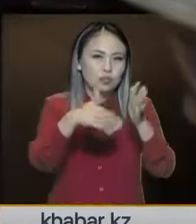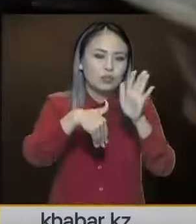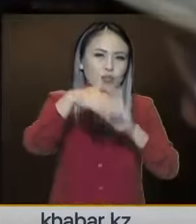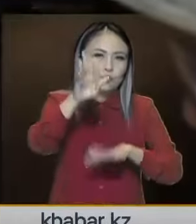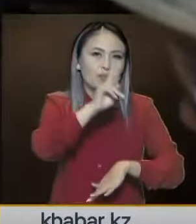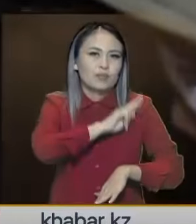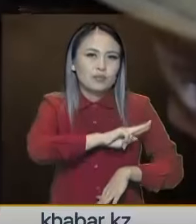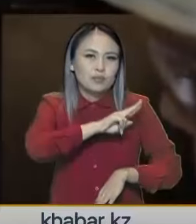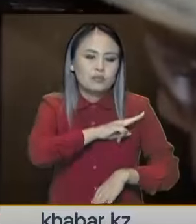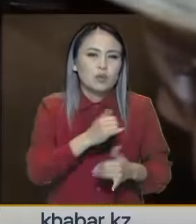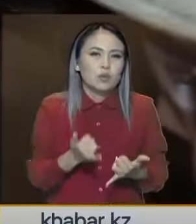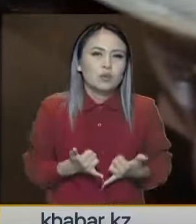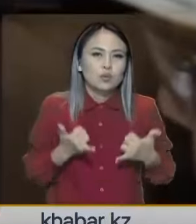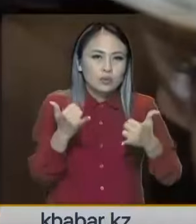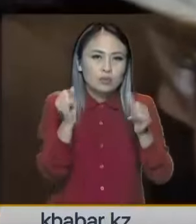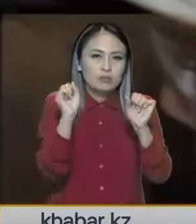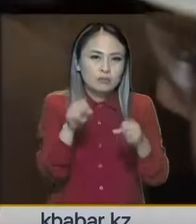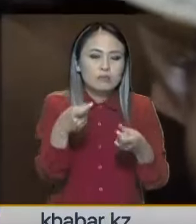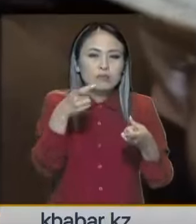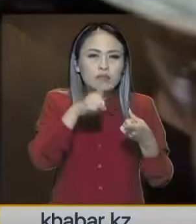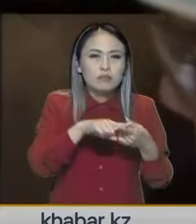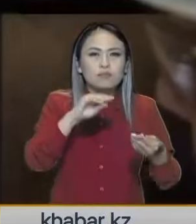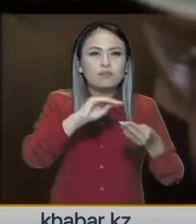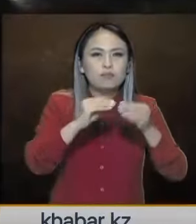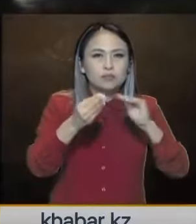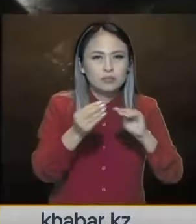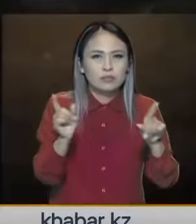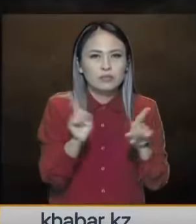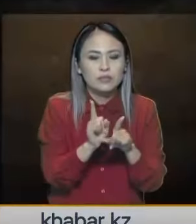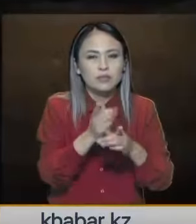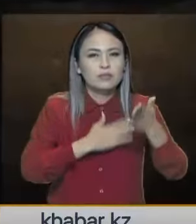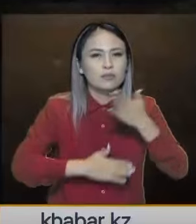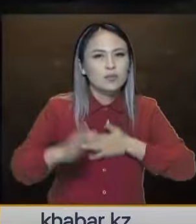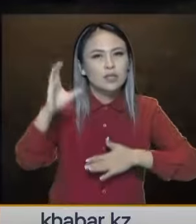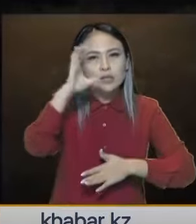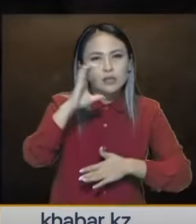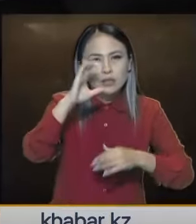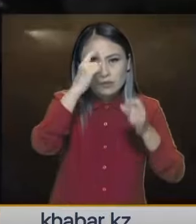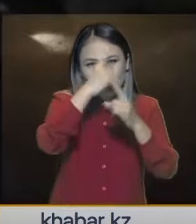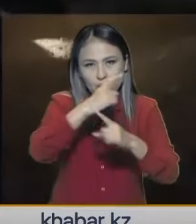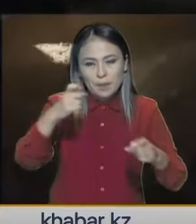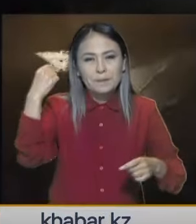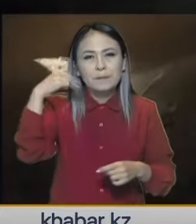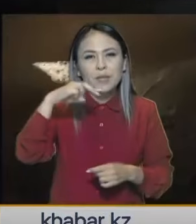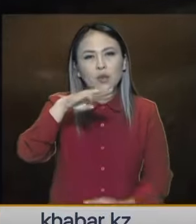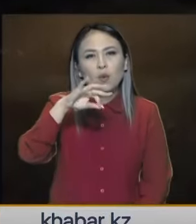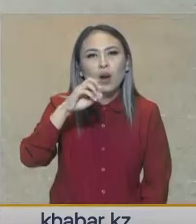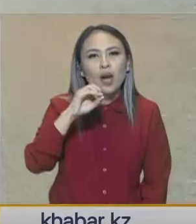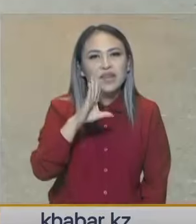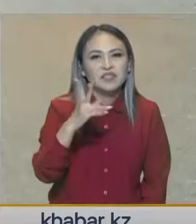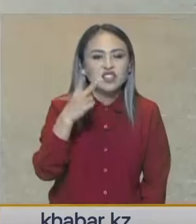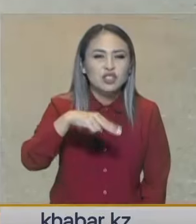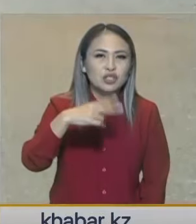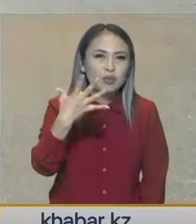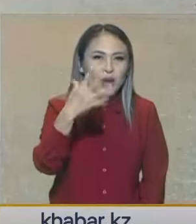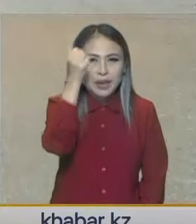жақсарту, жұмысшылардың мәртебесін көтеруге қатысты мәселелер кеңінен қамтылғанына дән риза. Қыркүйектегі жолдауында президент